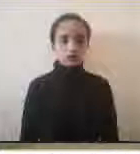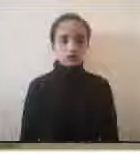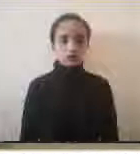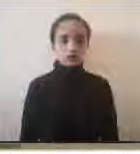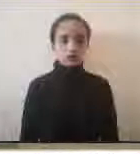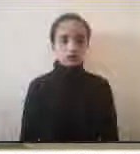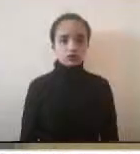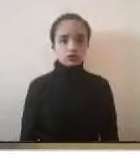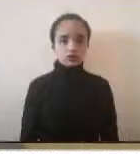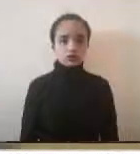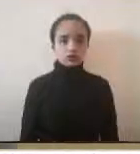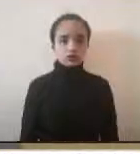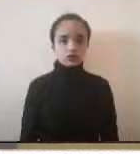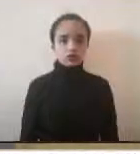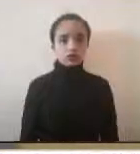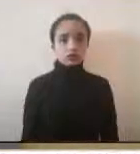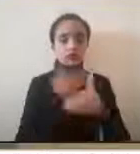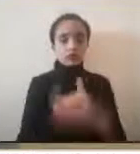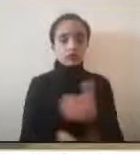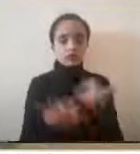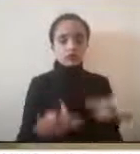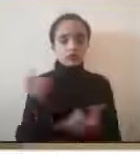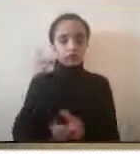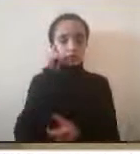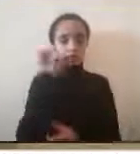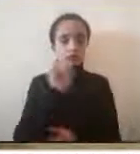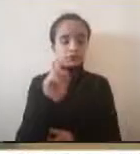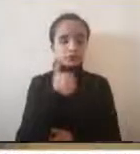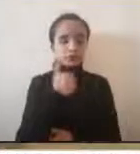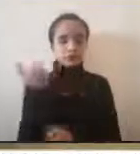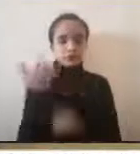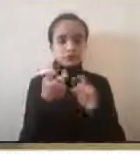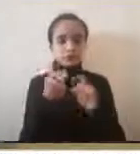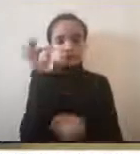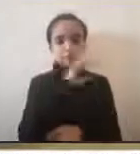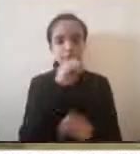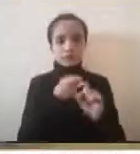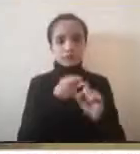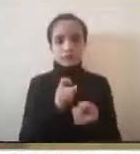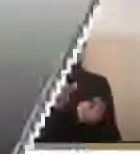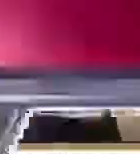Yan, alamin natin ang reaksyon ng ating mga kababayan mula kay Rod Lagusad Live. Rod?